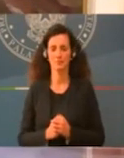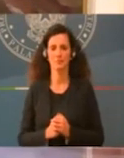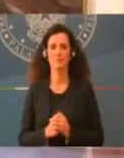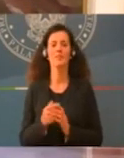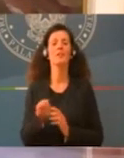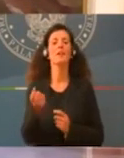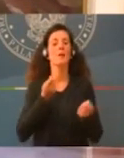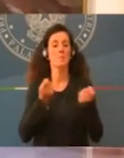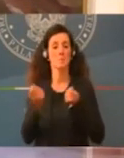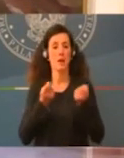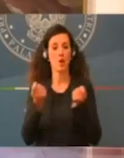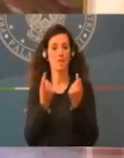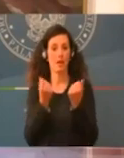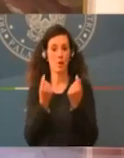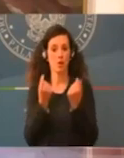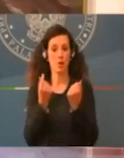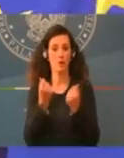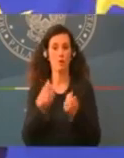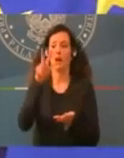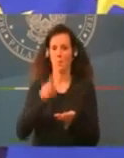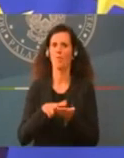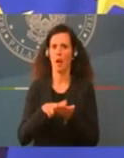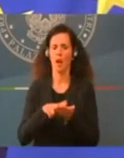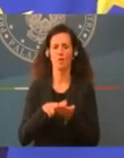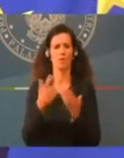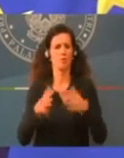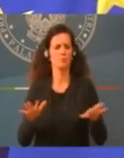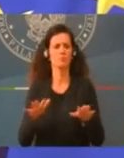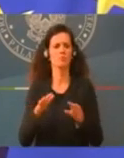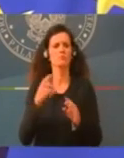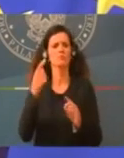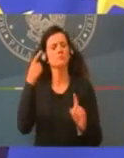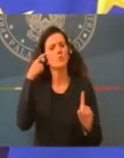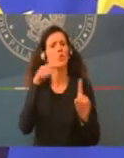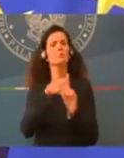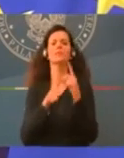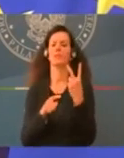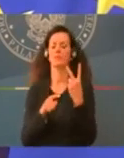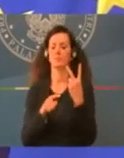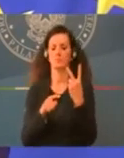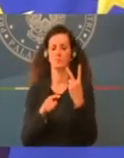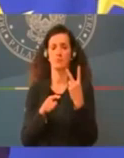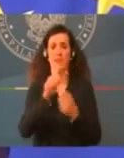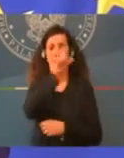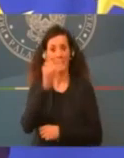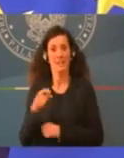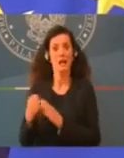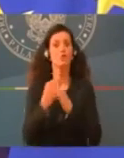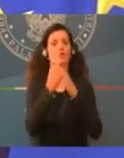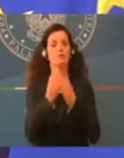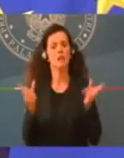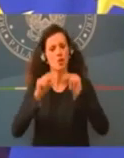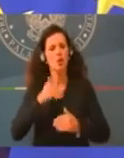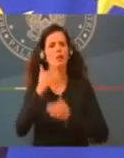italiana abbiamo concepito interventi elaborato un progetto di